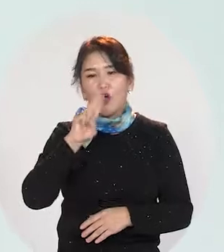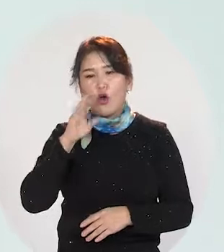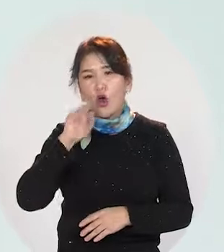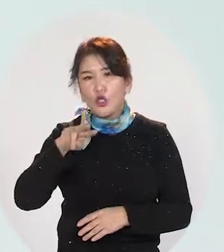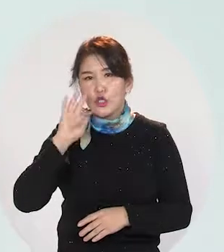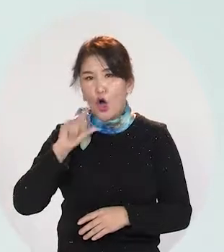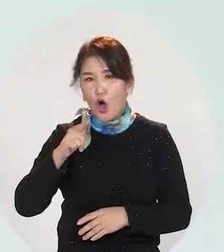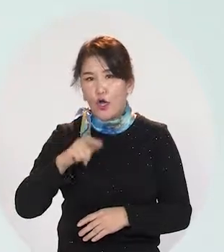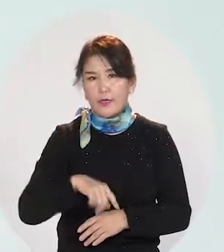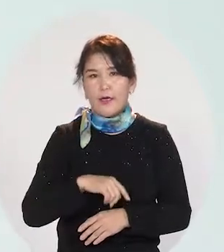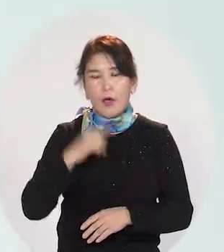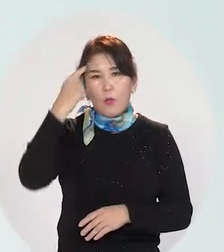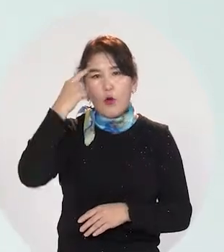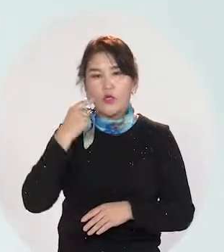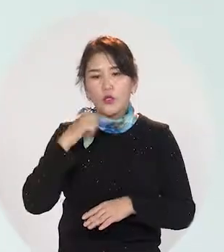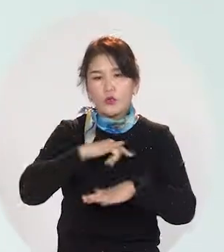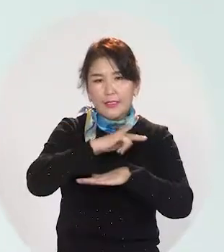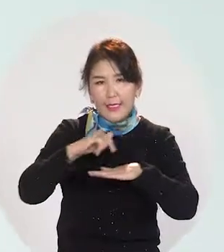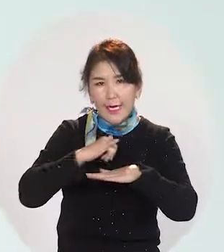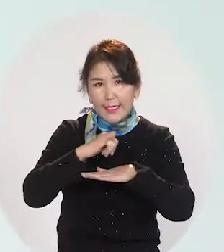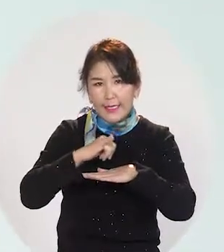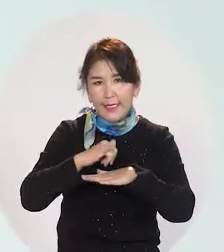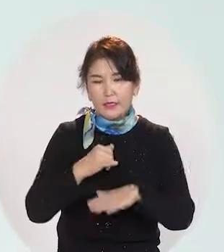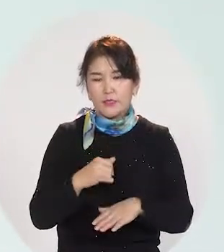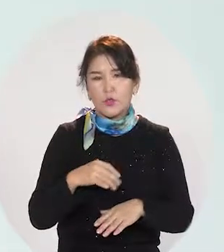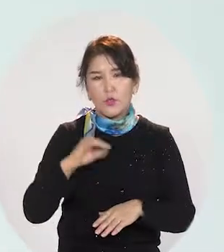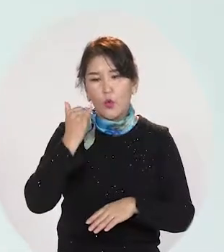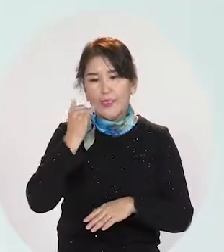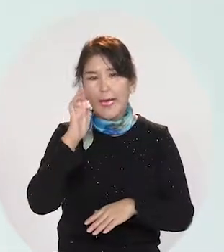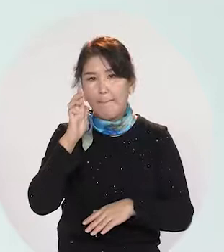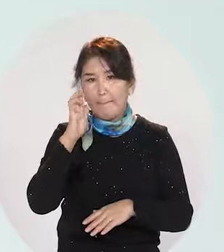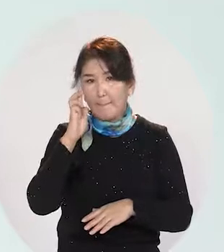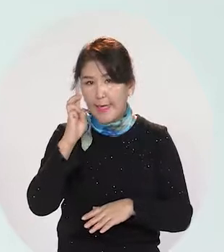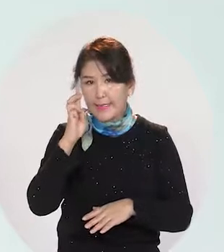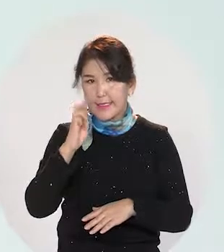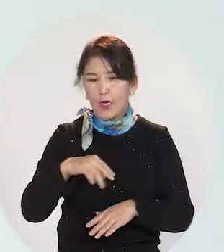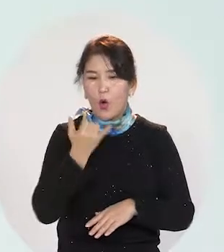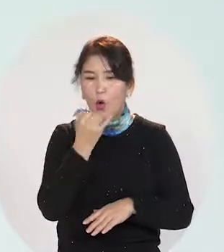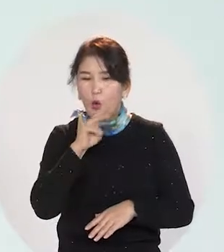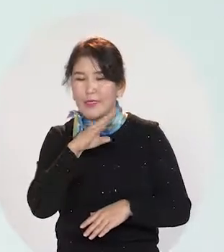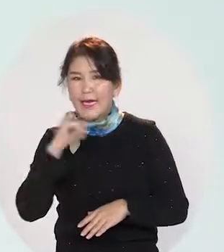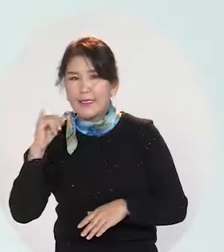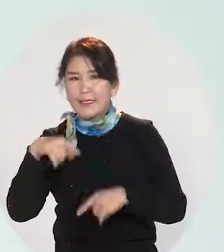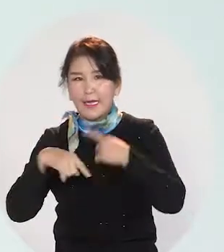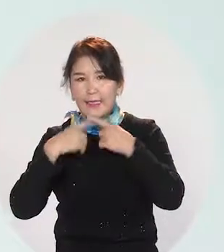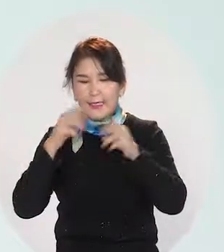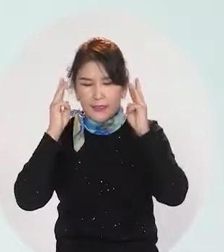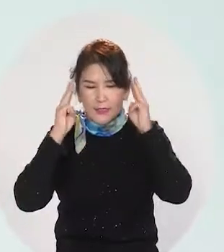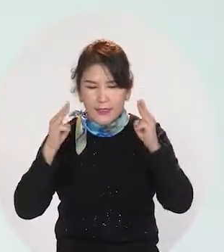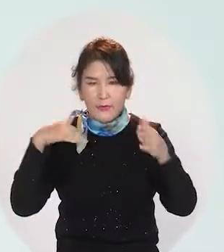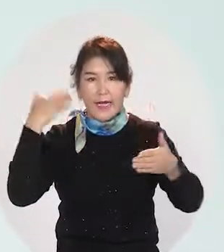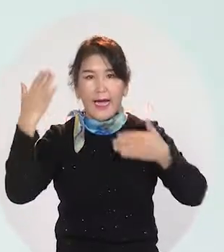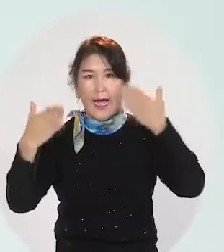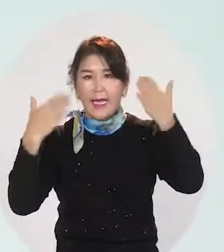талаар, за тэгээ магадгүй энэ Улаанбаатарын утааны талаар шийдлүүдийг хайсан, санаа бодлоо